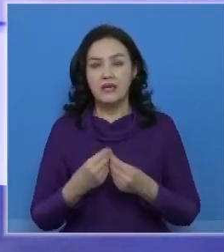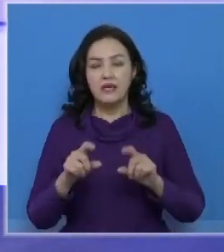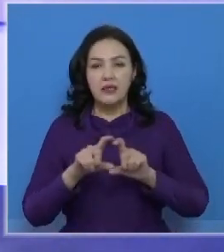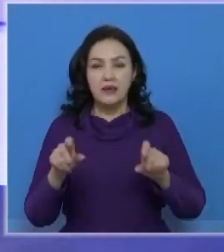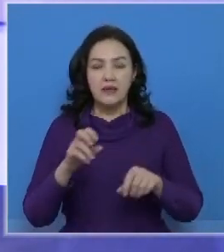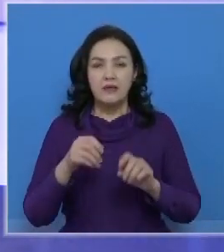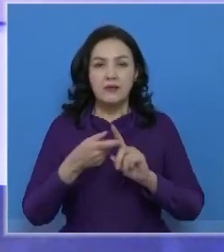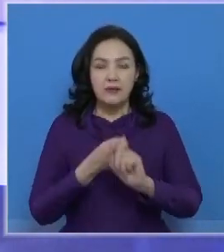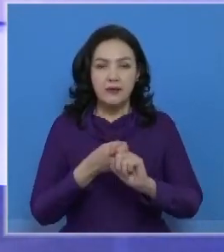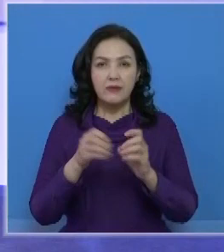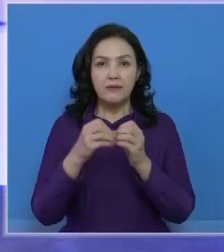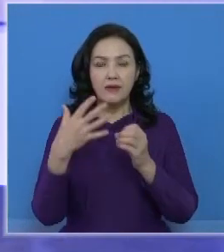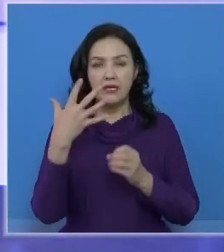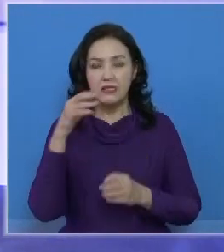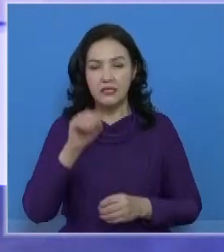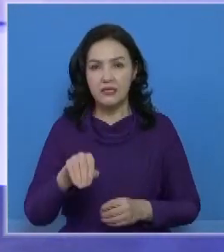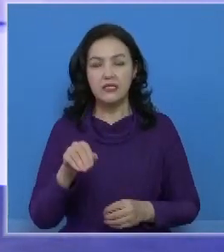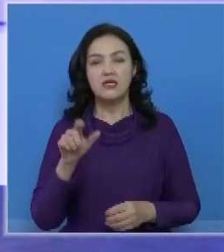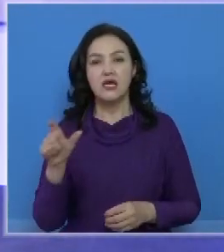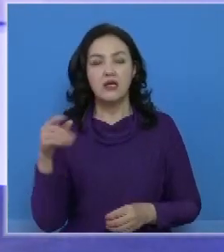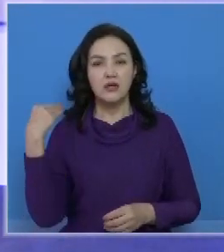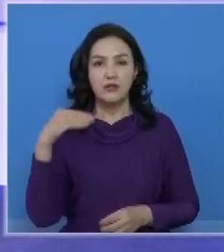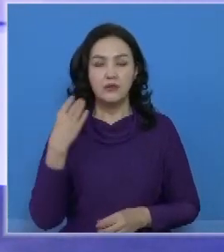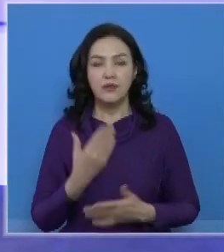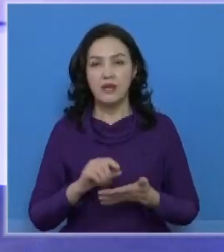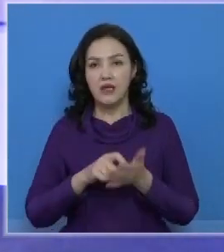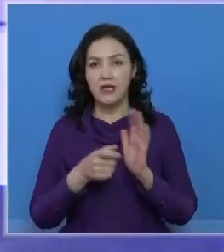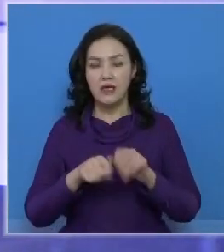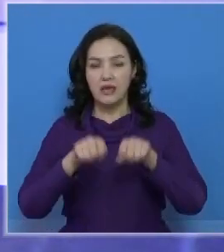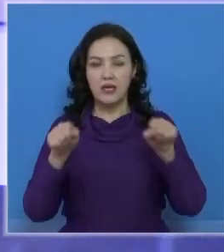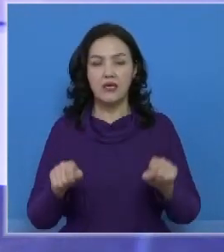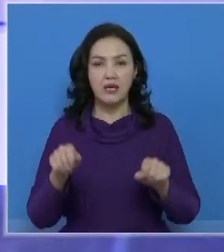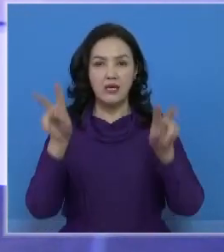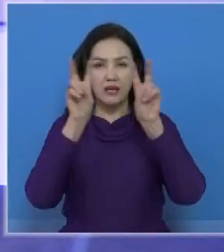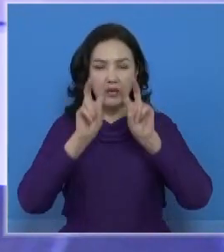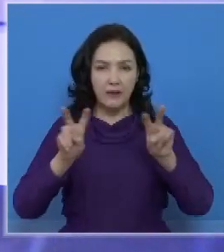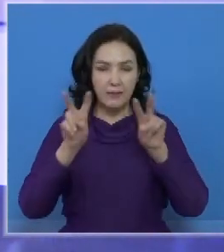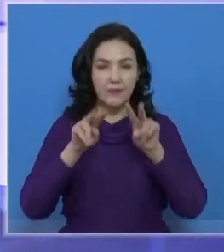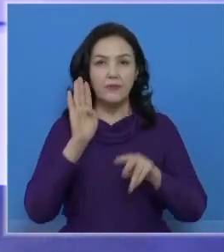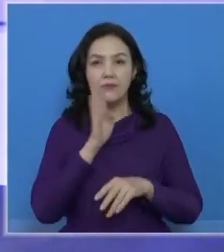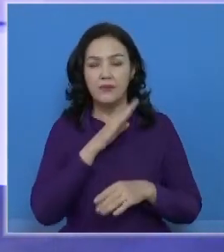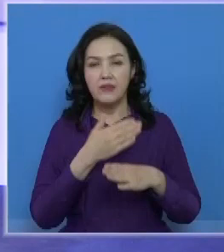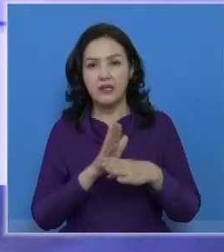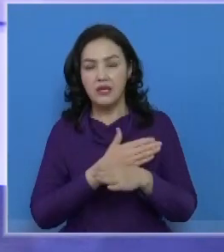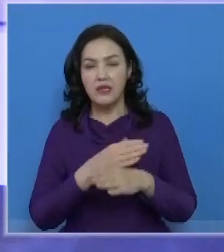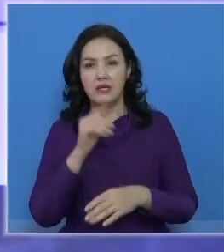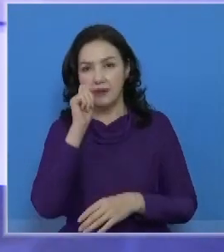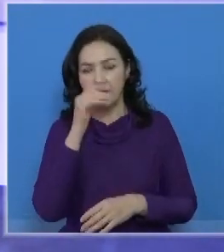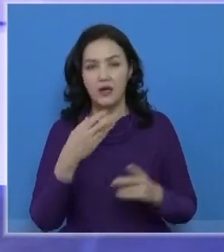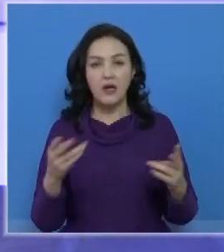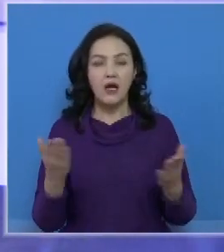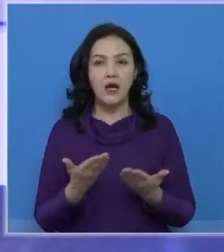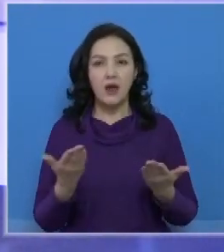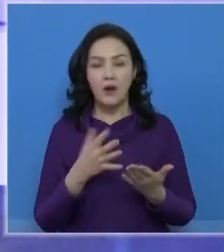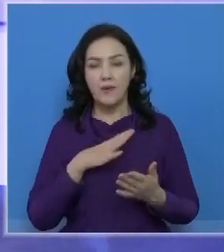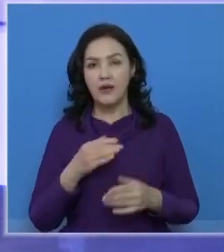15 тысяч актюбинцев поэтому помимо скринингового кабинета здесь открыли смотровые отдельно для женщин и мужчин о том какой